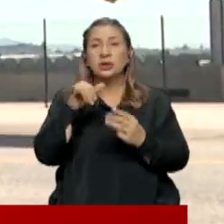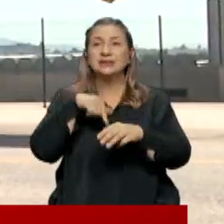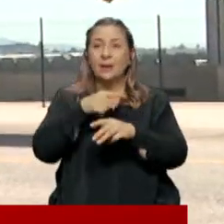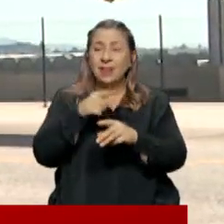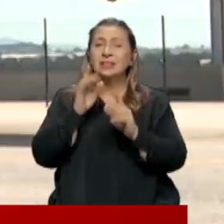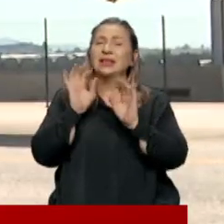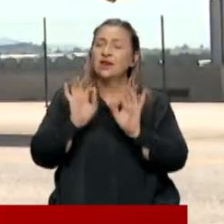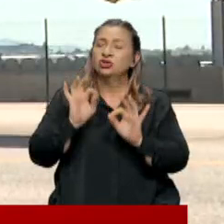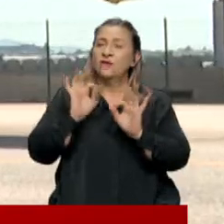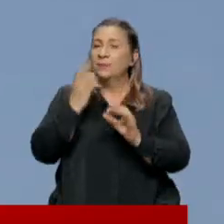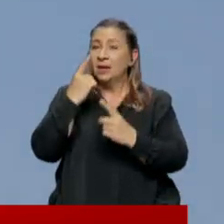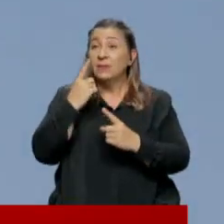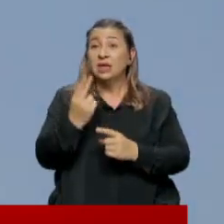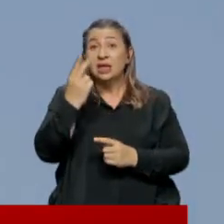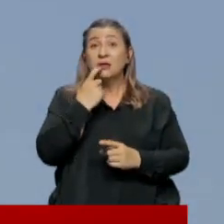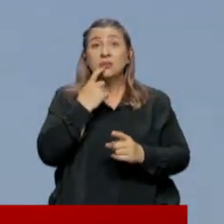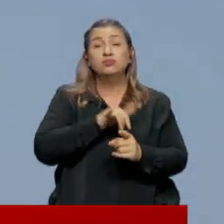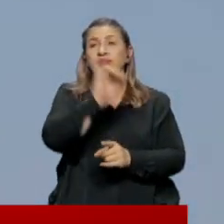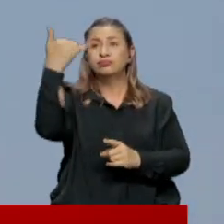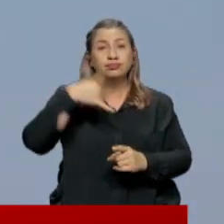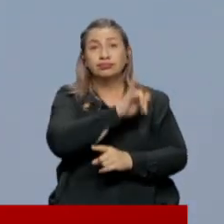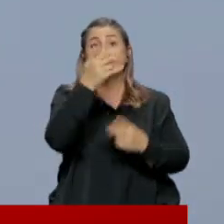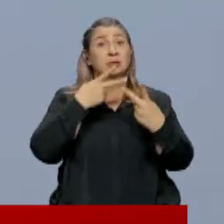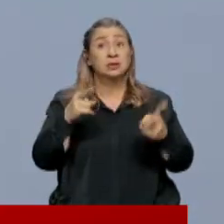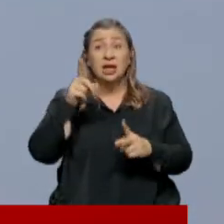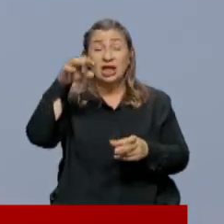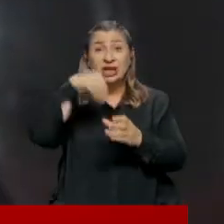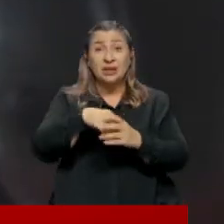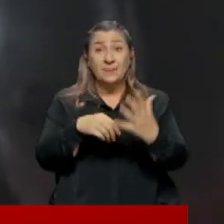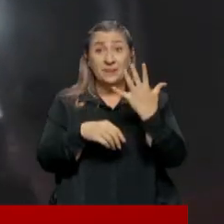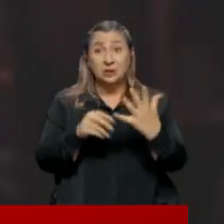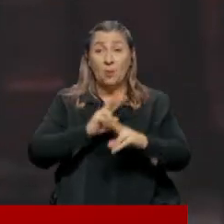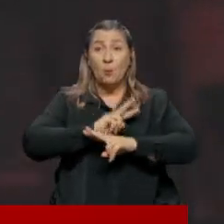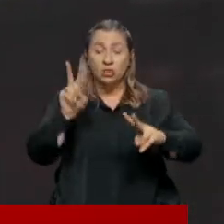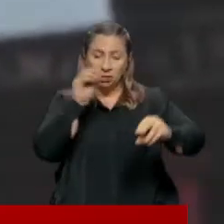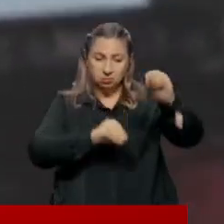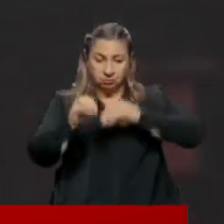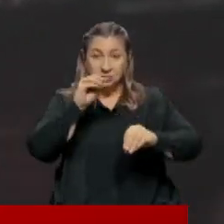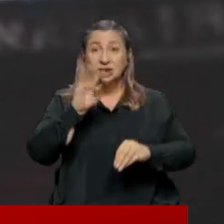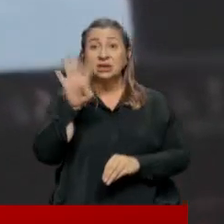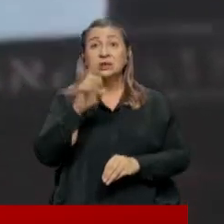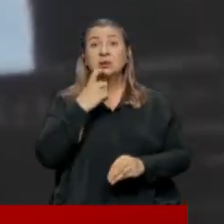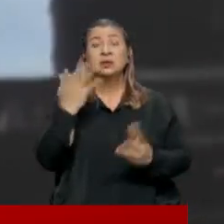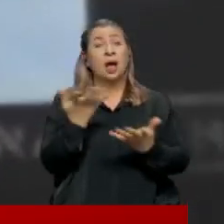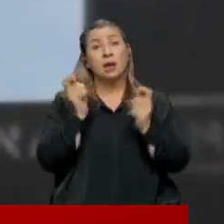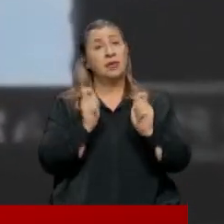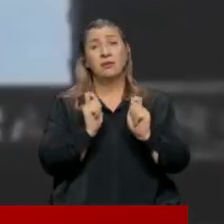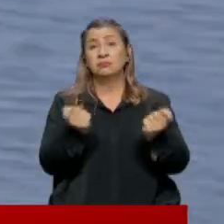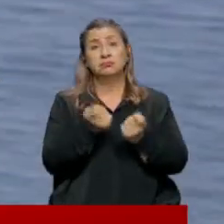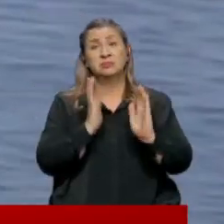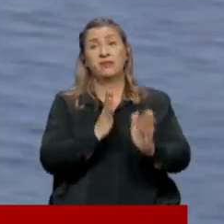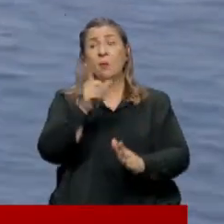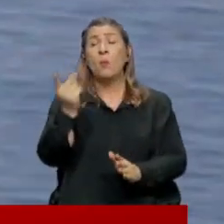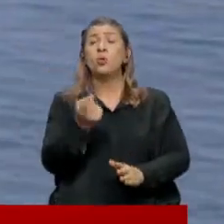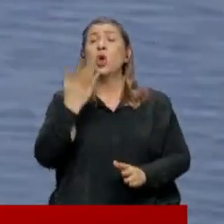bakıma sokulacak. 7 yıl boyunca uçabilecek durumdalar. Hatta içlerinden 5'i modernize edilirse 40 yıl daha kullanılabilecek.